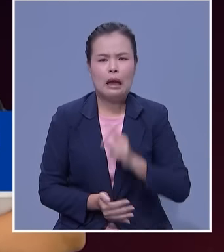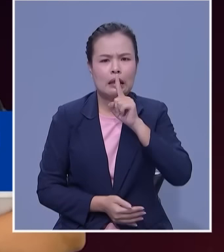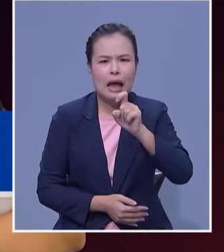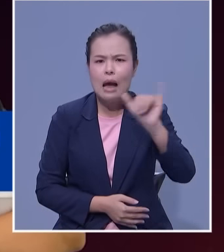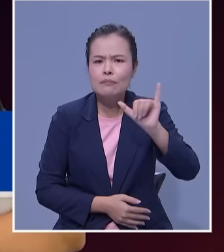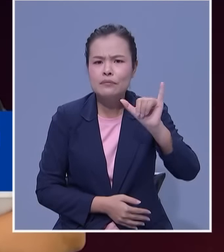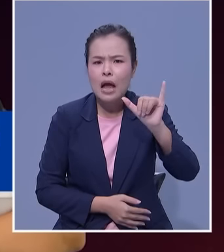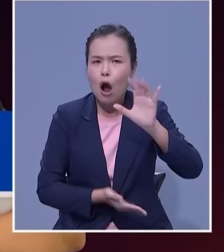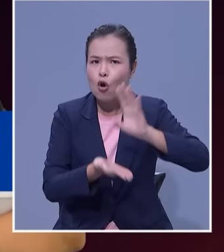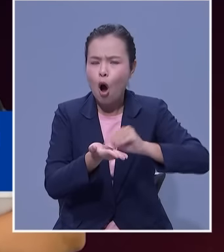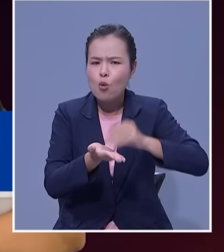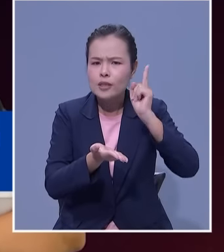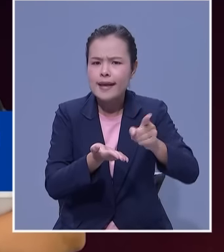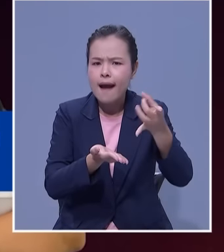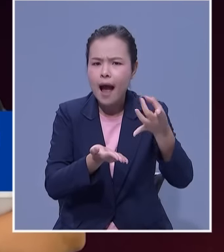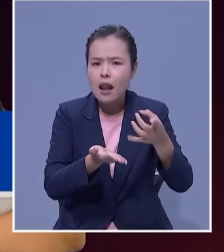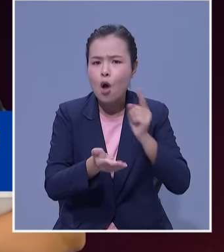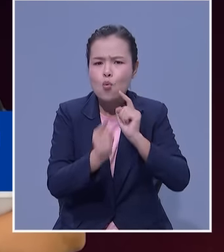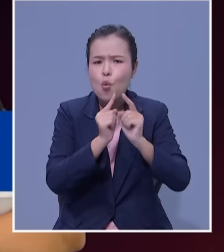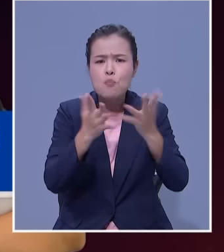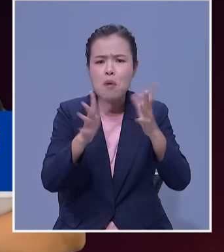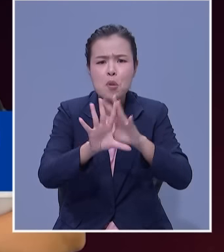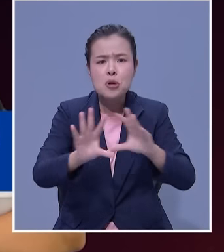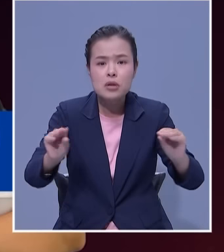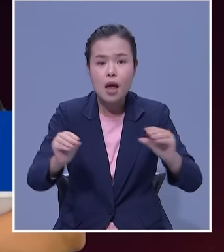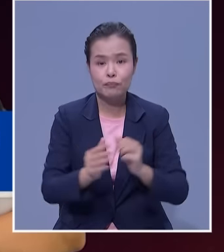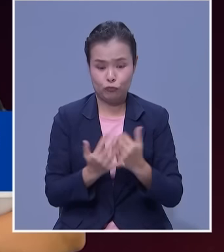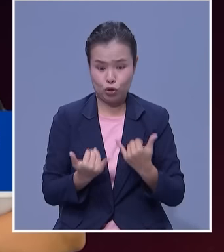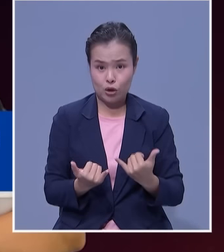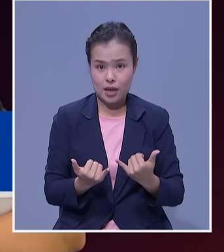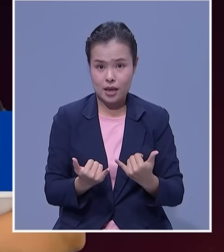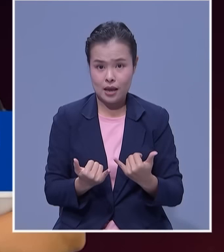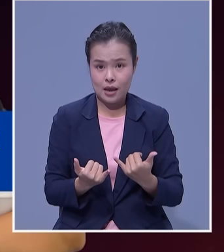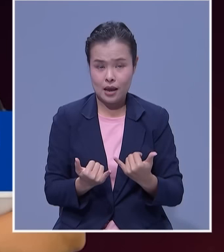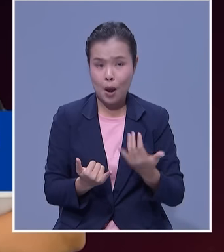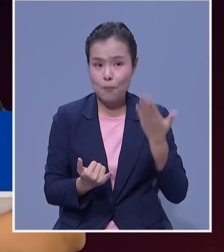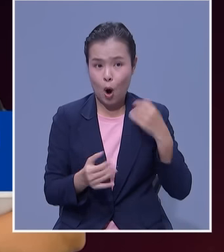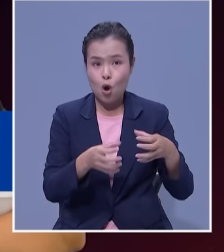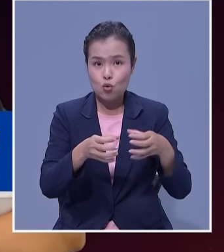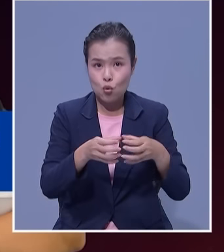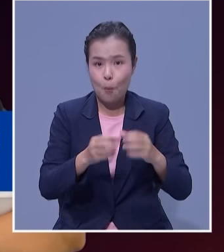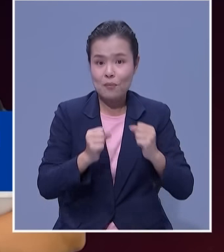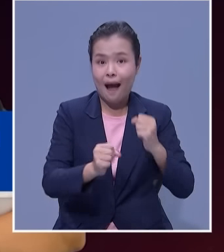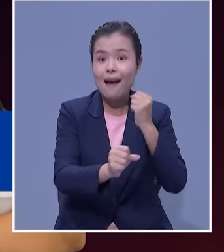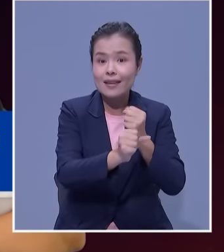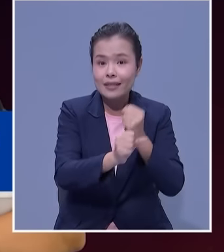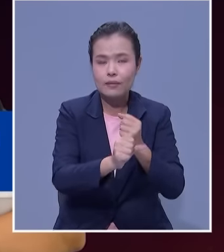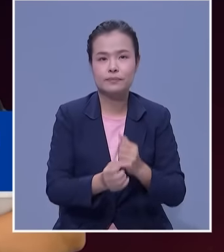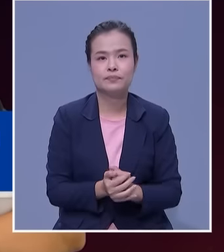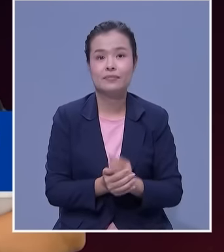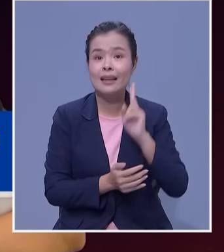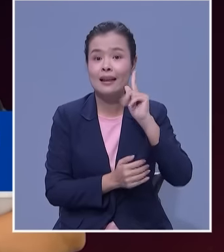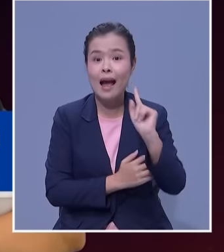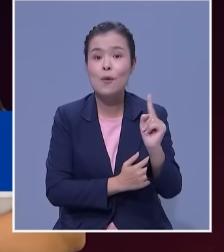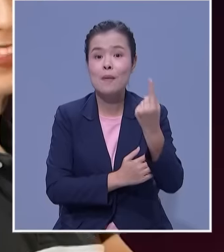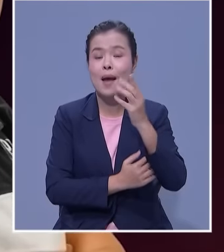ข้อเท็จจริงกับร้อยเอกธรรมนัสเพราะไม่ได้คุยกันเลยทั้งตอนนี้รวมถึงตอนที่ตั้งพรรคกล้าทำด้วยขณะเดียวกันรายงานข่าวล่า